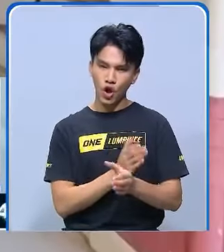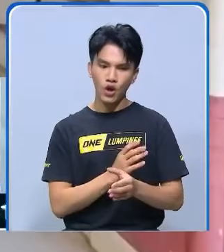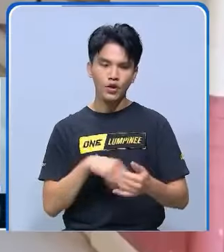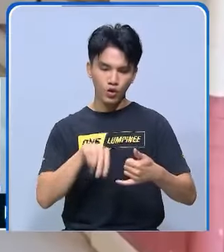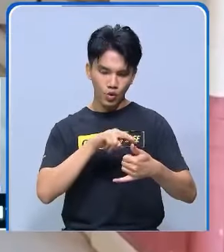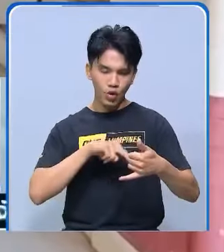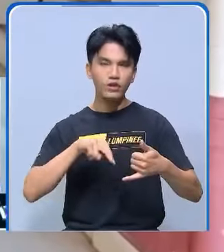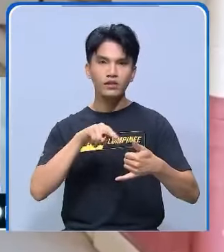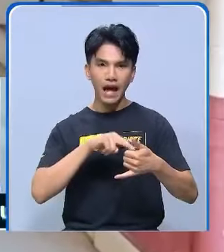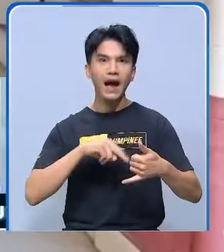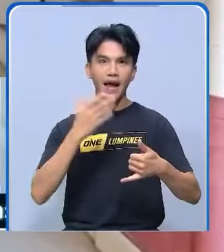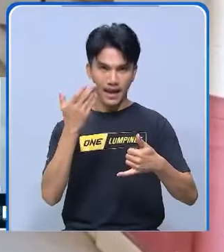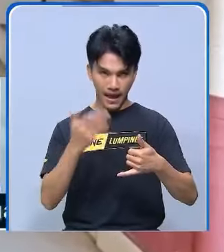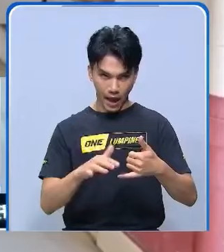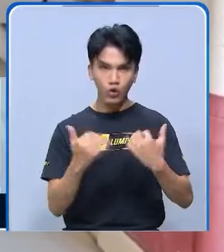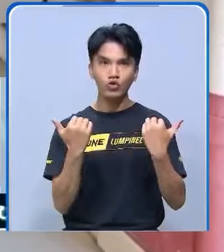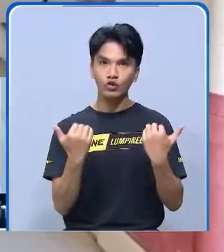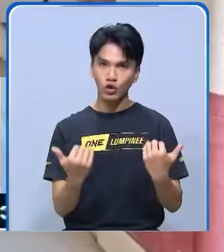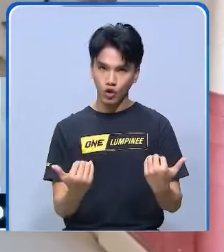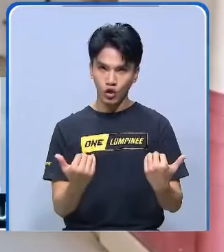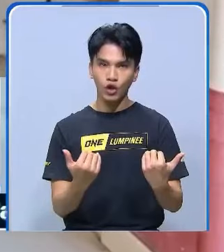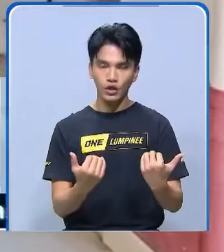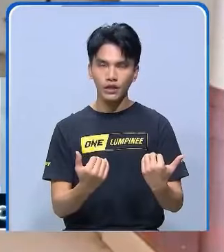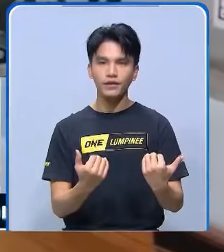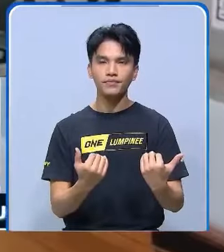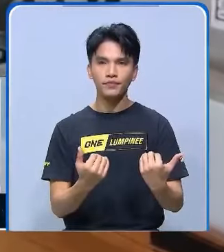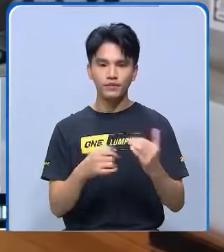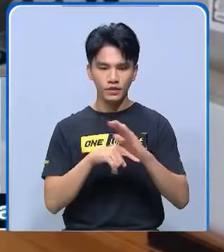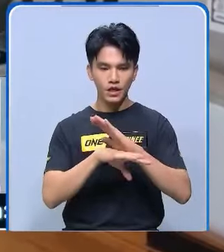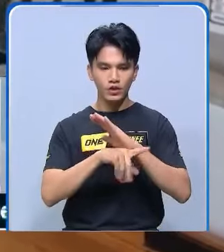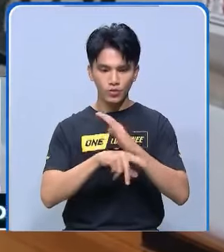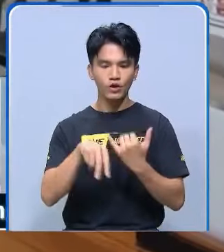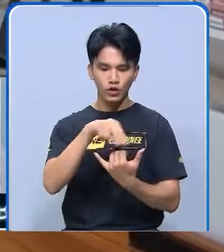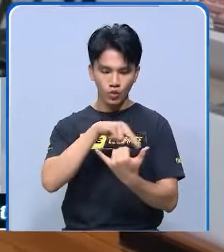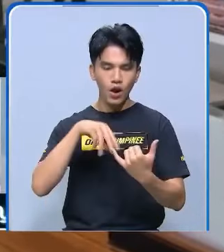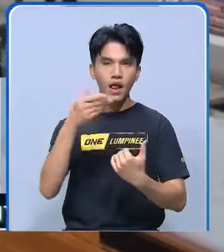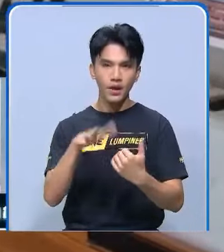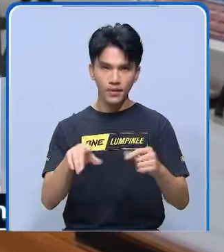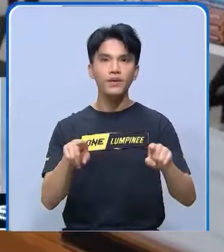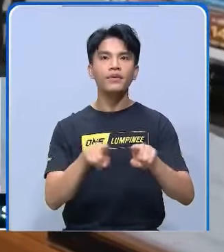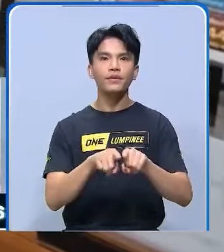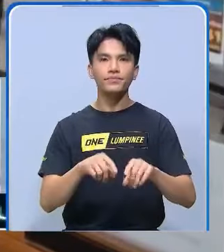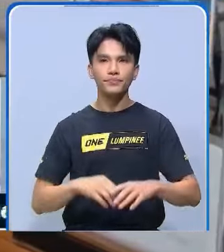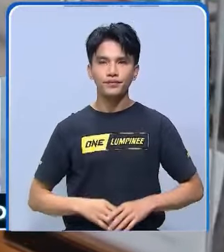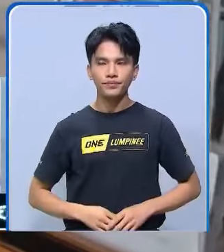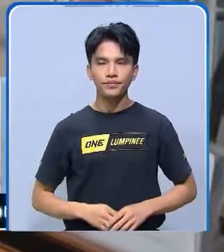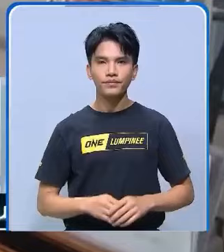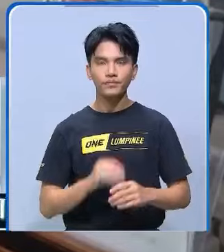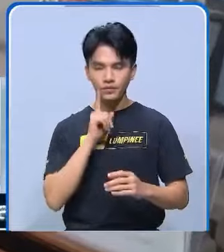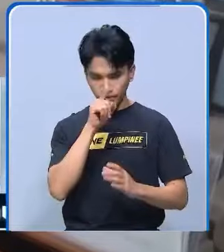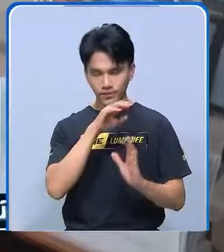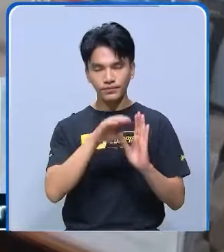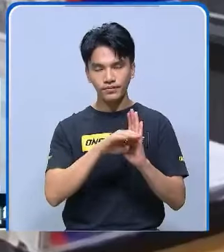ที่บุรีรัมย์เหมือนกันแต่นี่เอาให้แน่ใจเขาก็ส่งไปตรวจของทางที่ชลบุรีด้วยอีกทางนึงด้วย ค่ะหลังจากที่สอบปากคำนายแจ็คเสร็จแล้วนะต